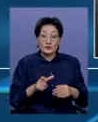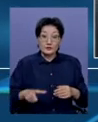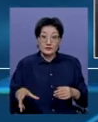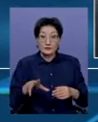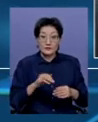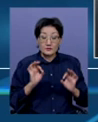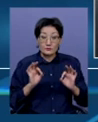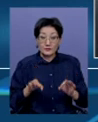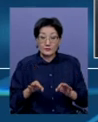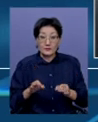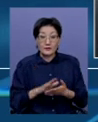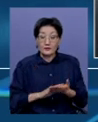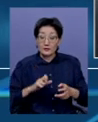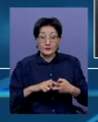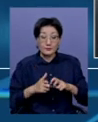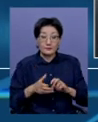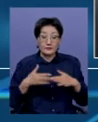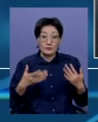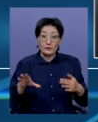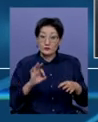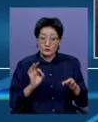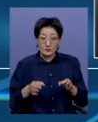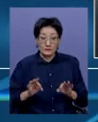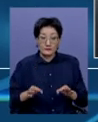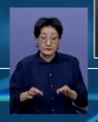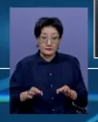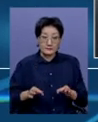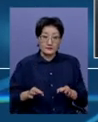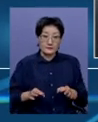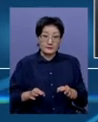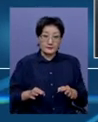в норме, никаких проблем нету. Все нормально.